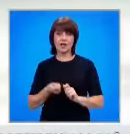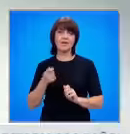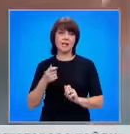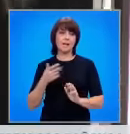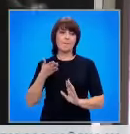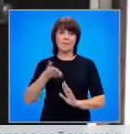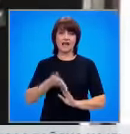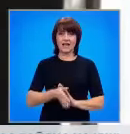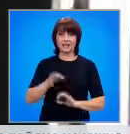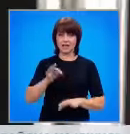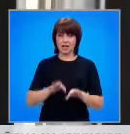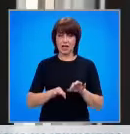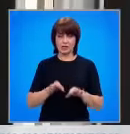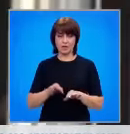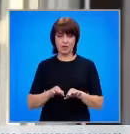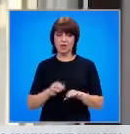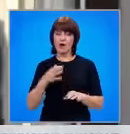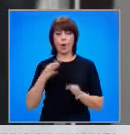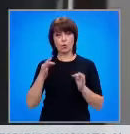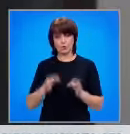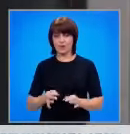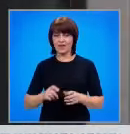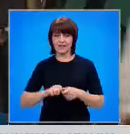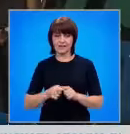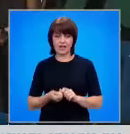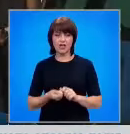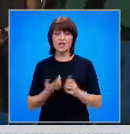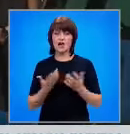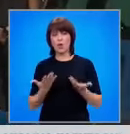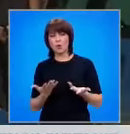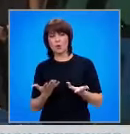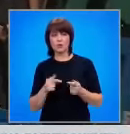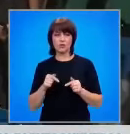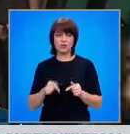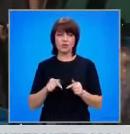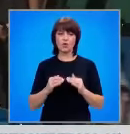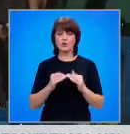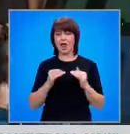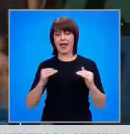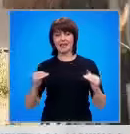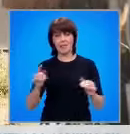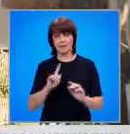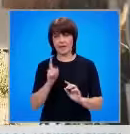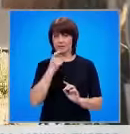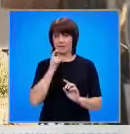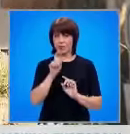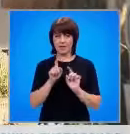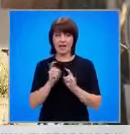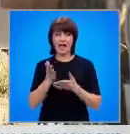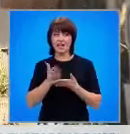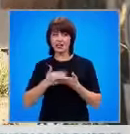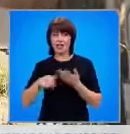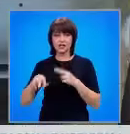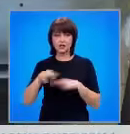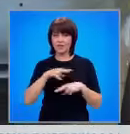гражданите. Установени са някои нарушения, които не бих могъл на този етап да ги коментирам. Част от